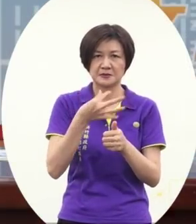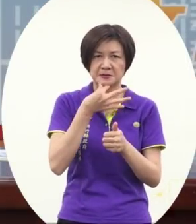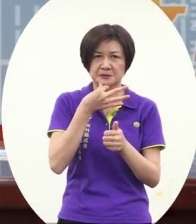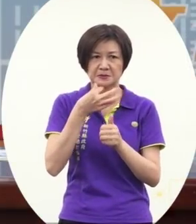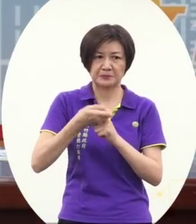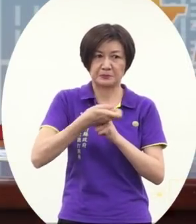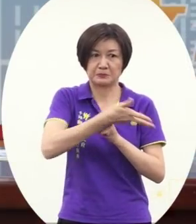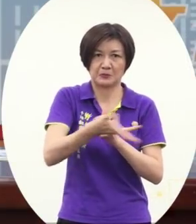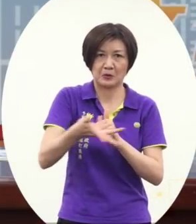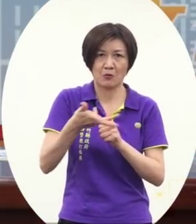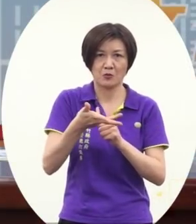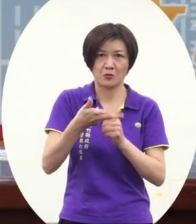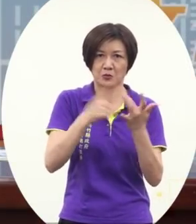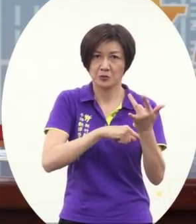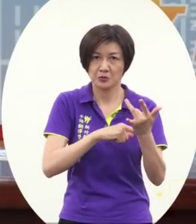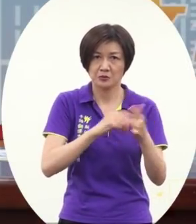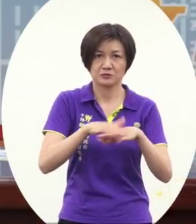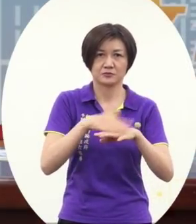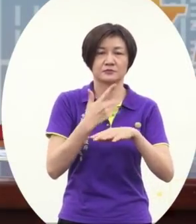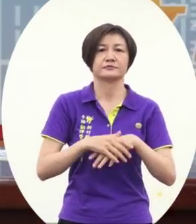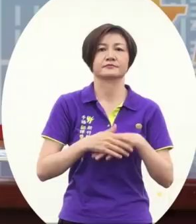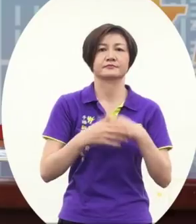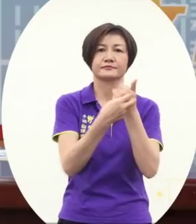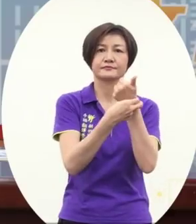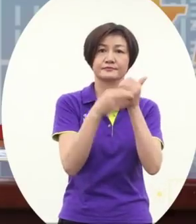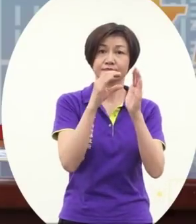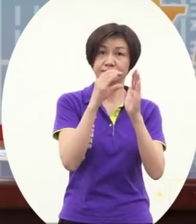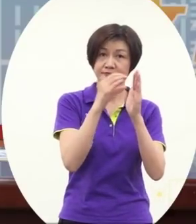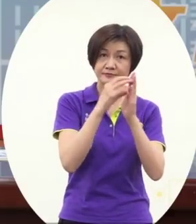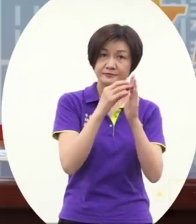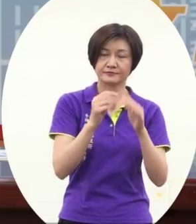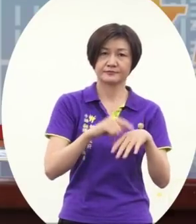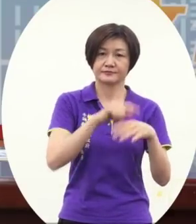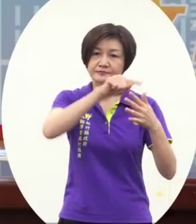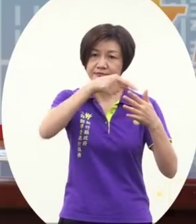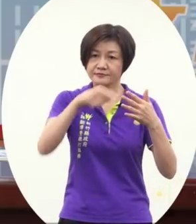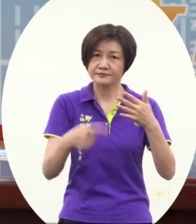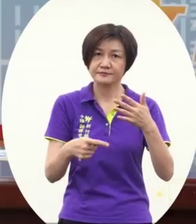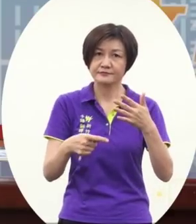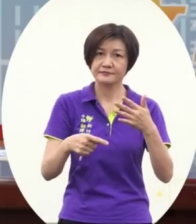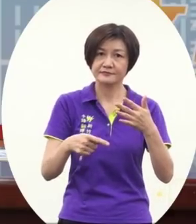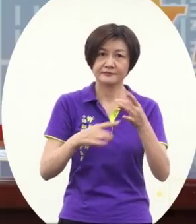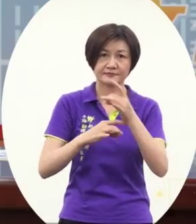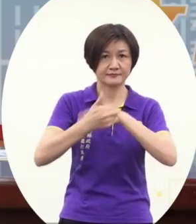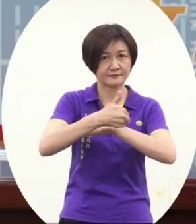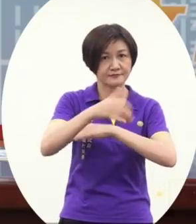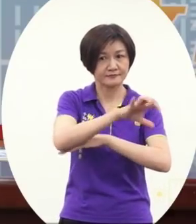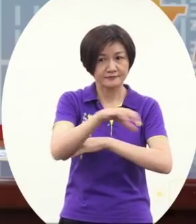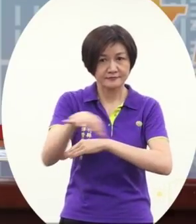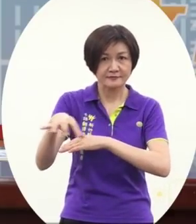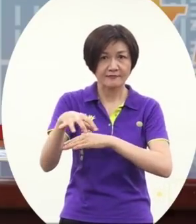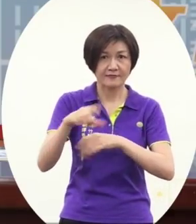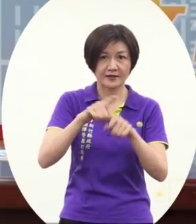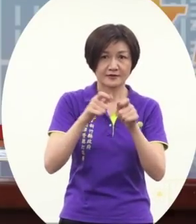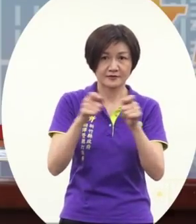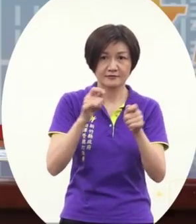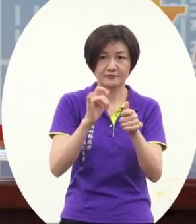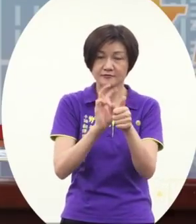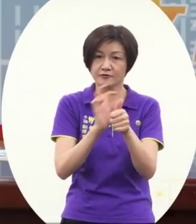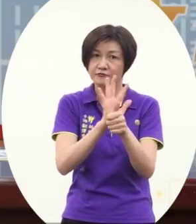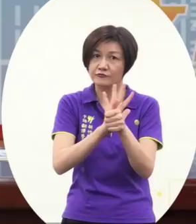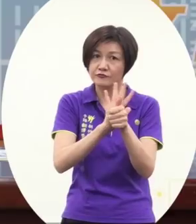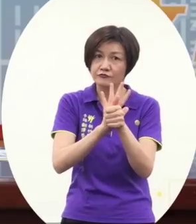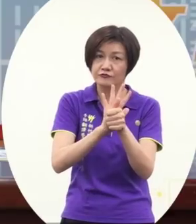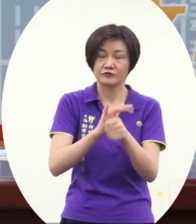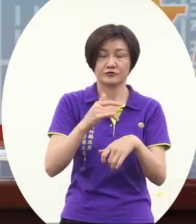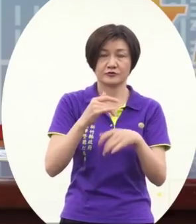口，本府的卫生局也陆续完成了本县长照机构服务员的快筛。到目前为